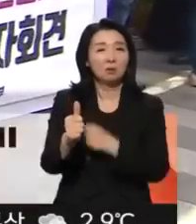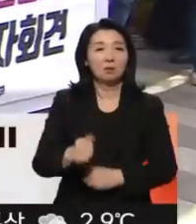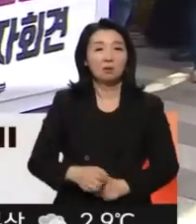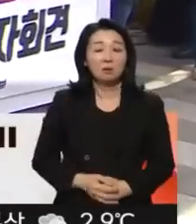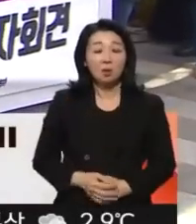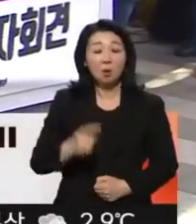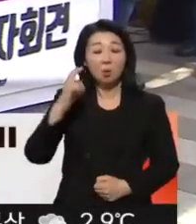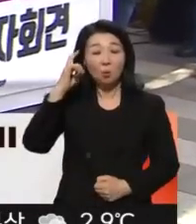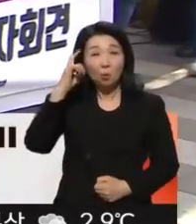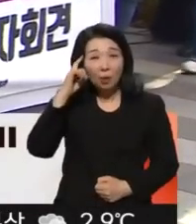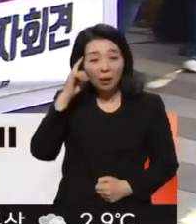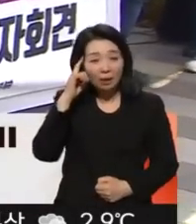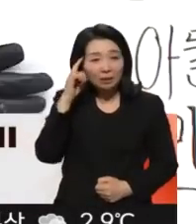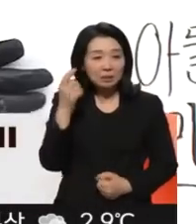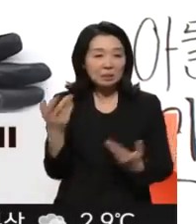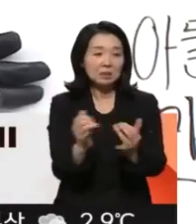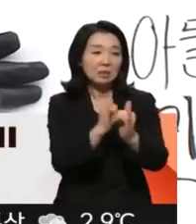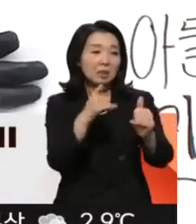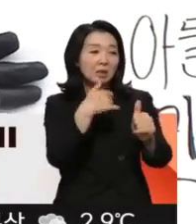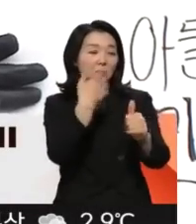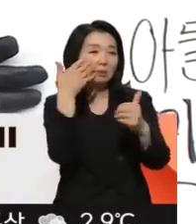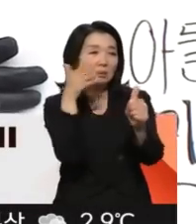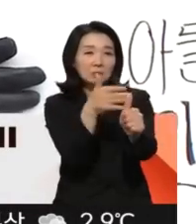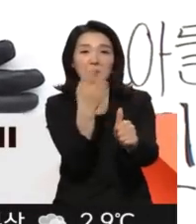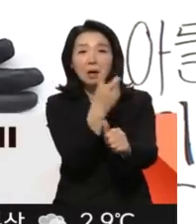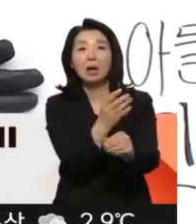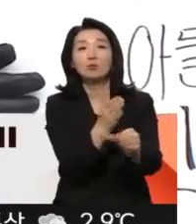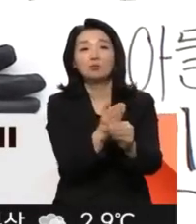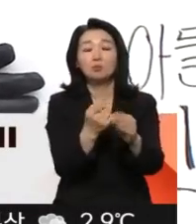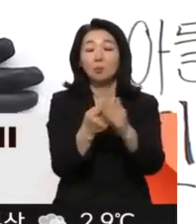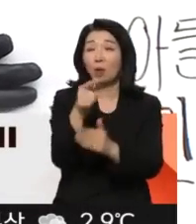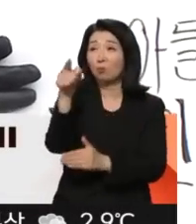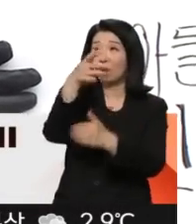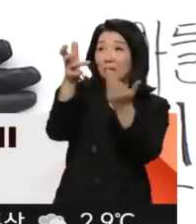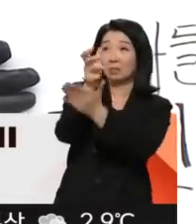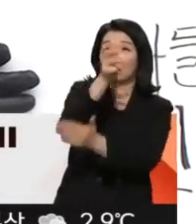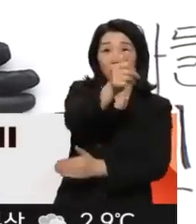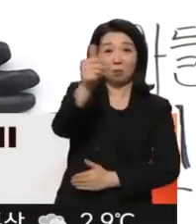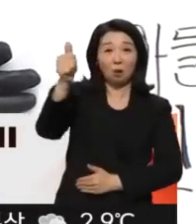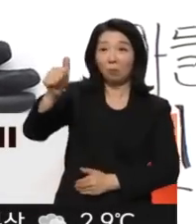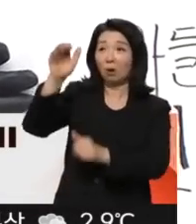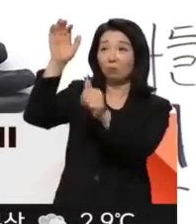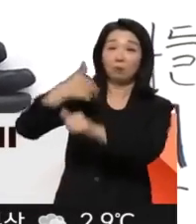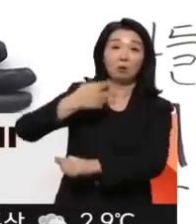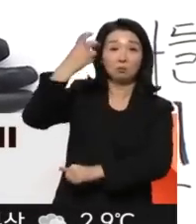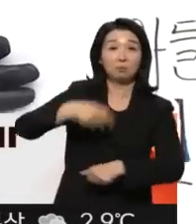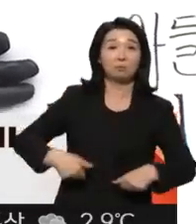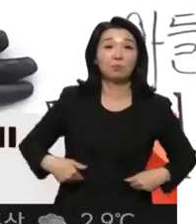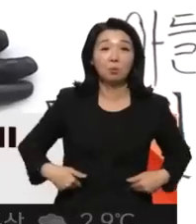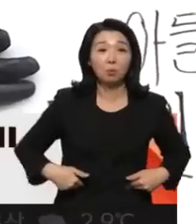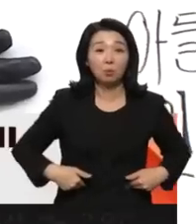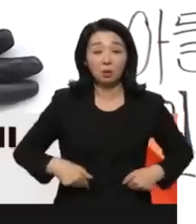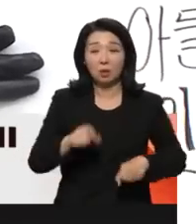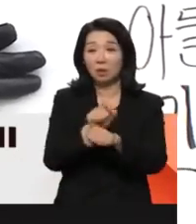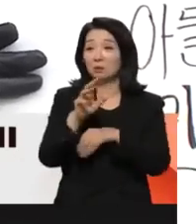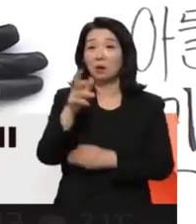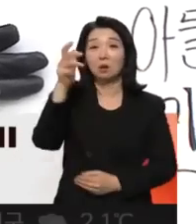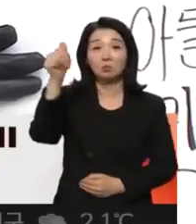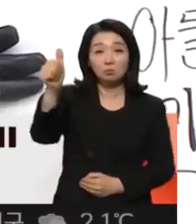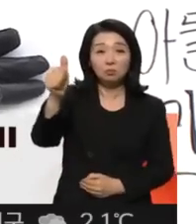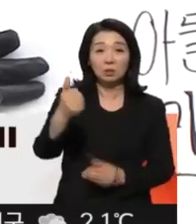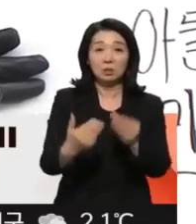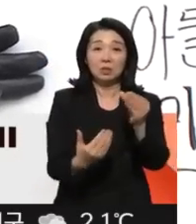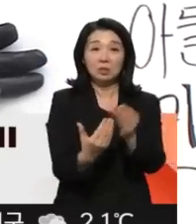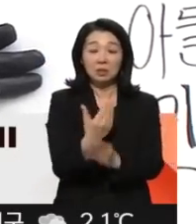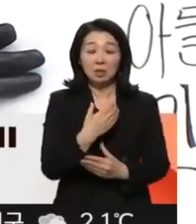이상민 장관과 윤희근 경찰청장을 비롯해 윗선 책임자들에 대한 수사를 촉구했는데요. 특히 이 장관은